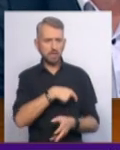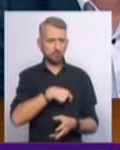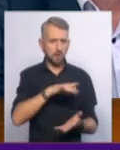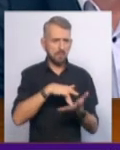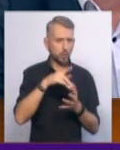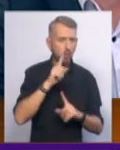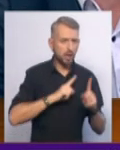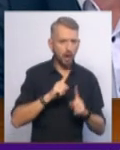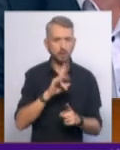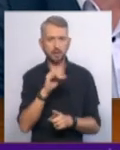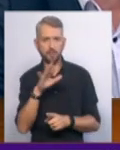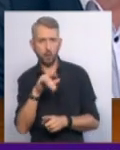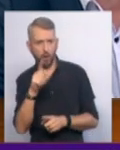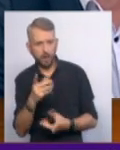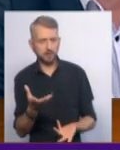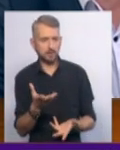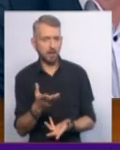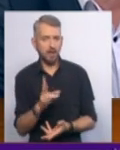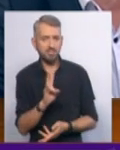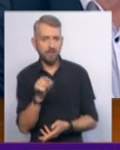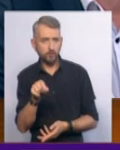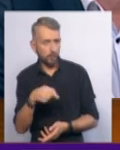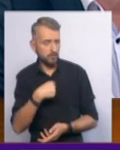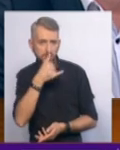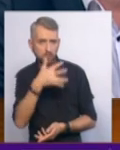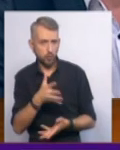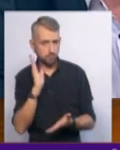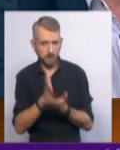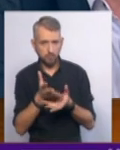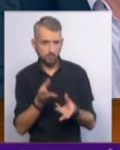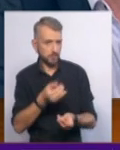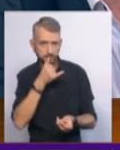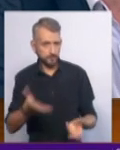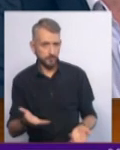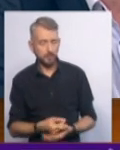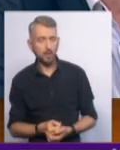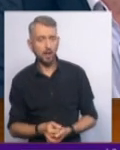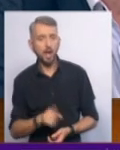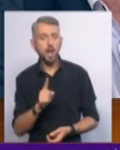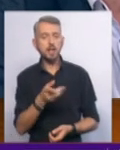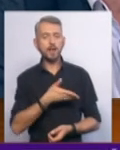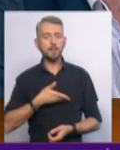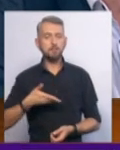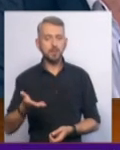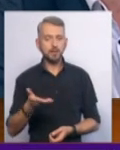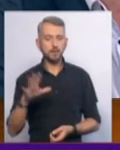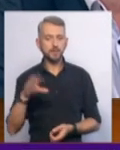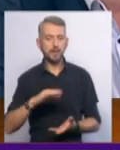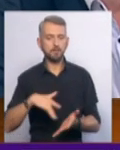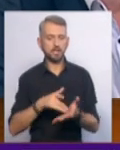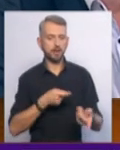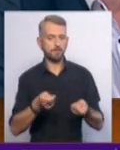«Нафтогаз». «Нафтогаз», на жаль, ми не можемо прямо повплинути, але ми, вся міська